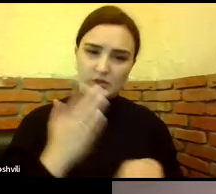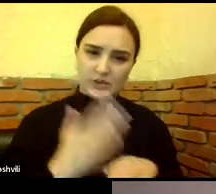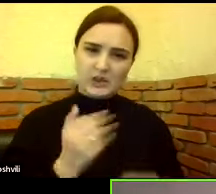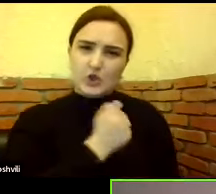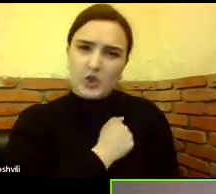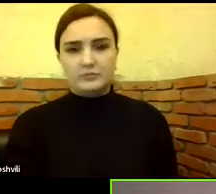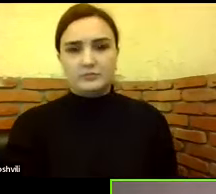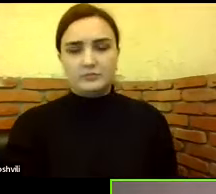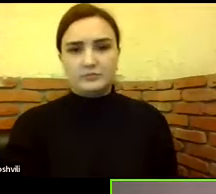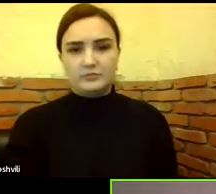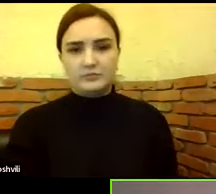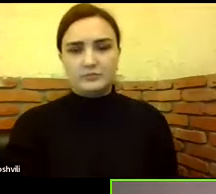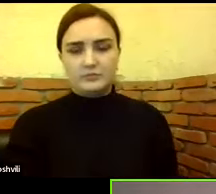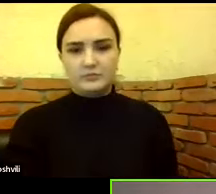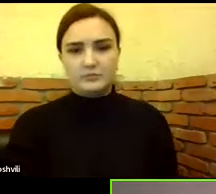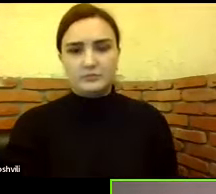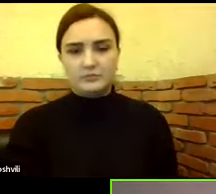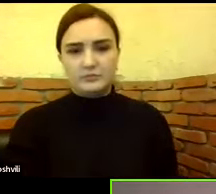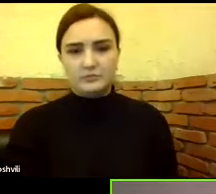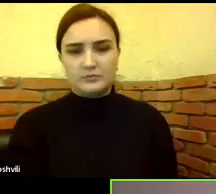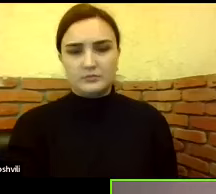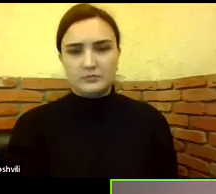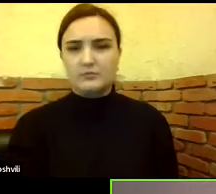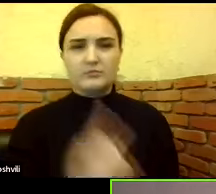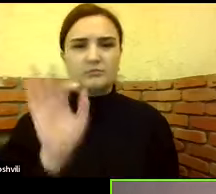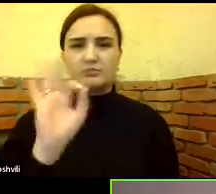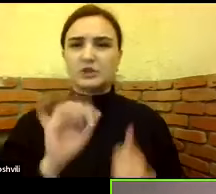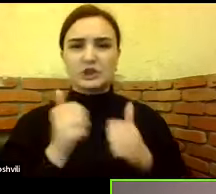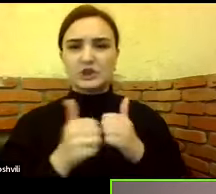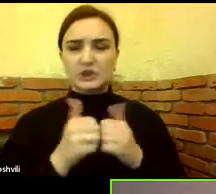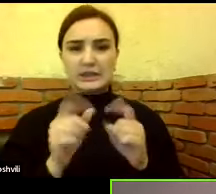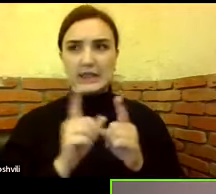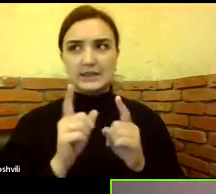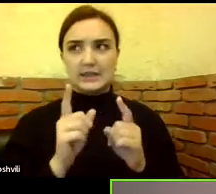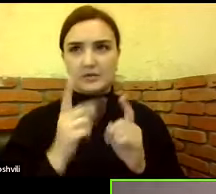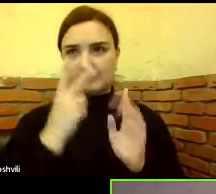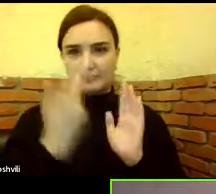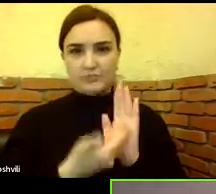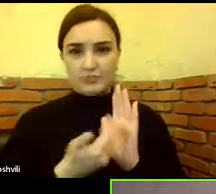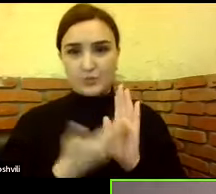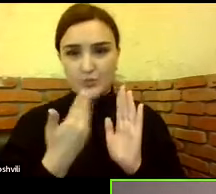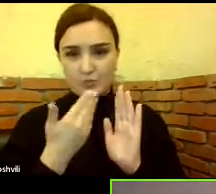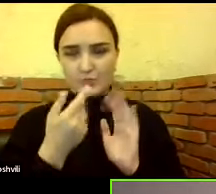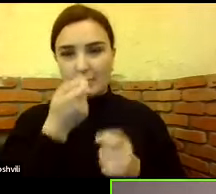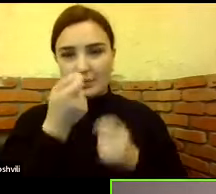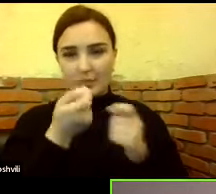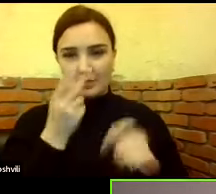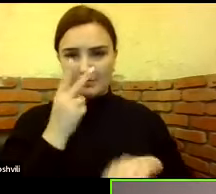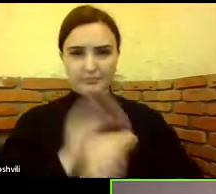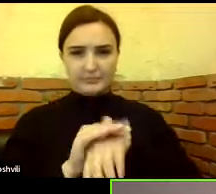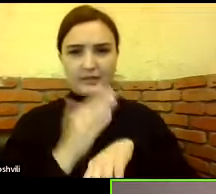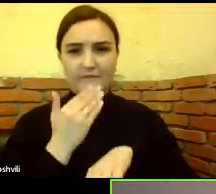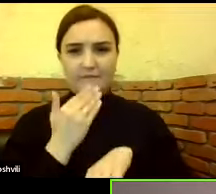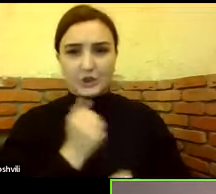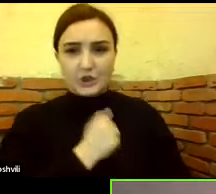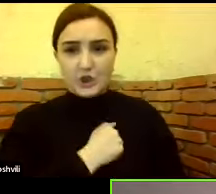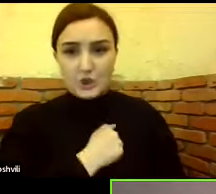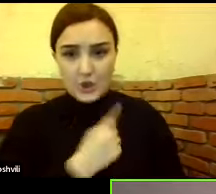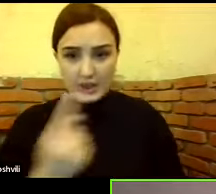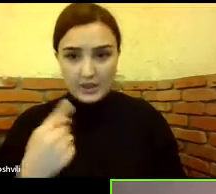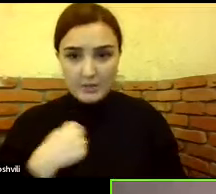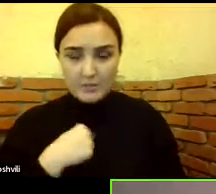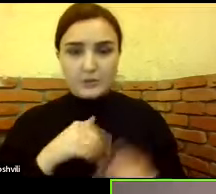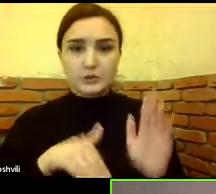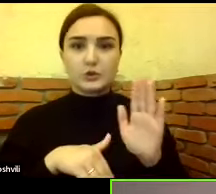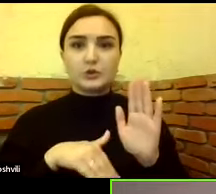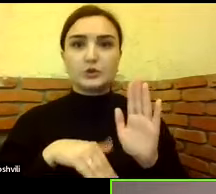მაგრამ ხშირად ამას ესე არიმჩნევენ, მაგრამ რაღაც პატარა რაღაცებს შეეტყობათ. ზოგს აქვს უფრო მეტი ცნობის მოყარება